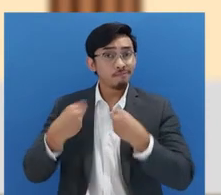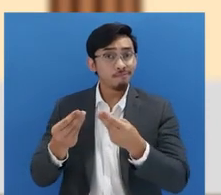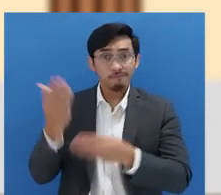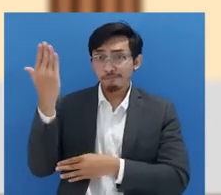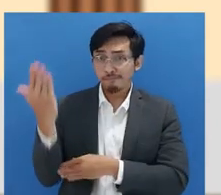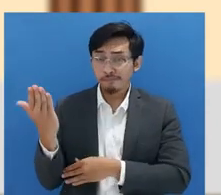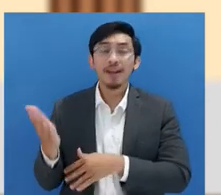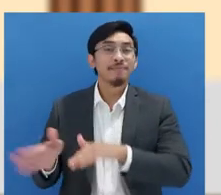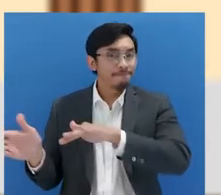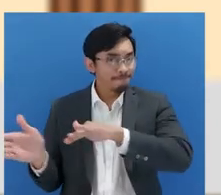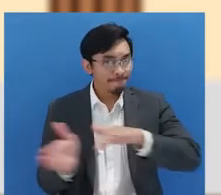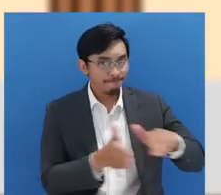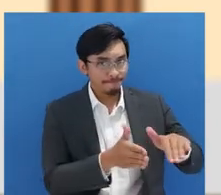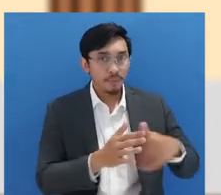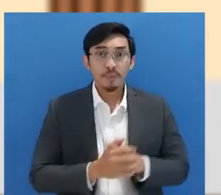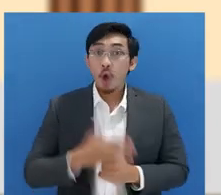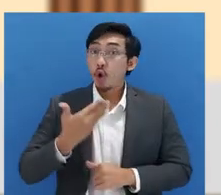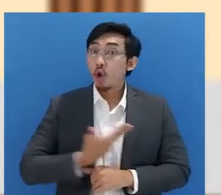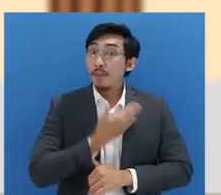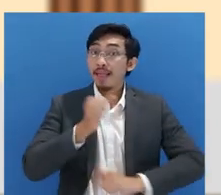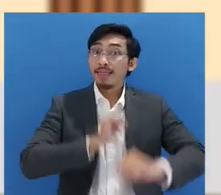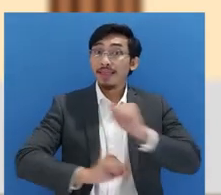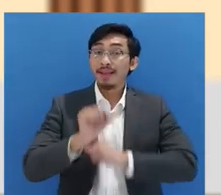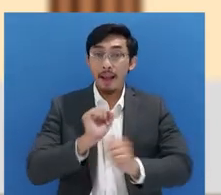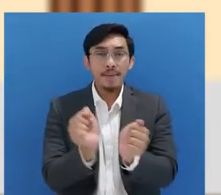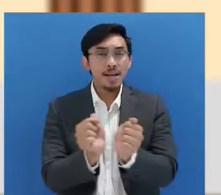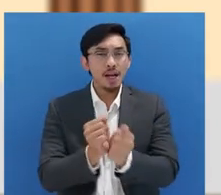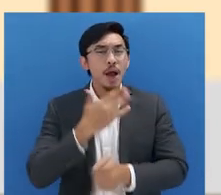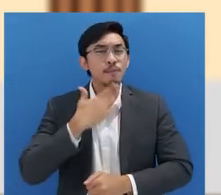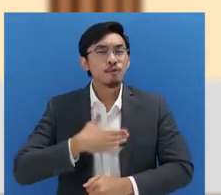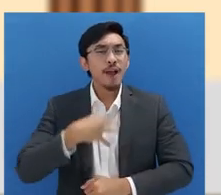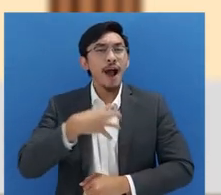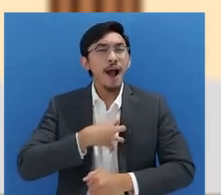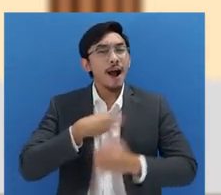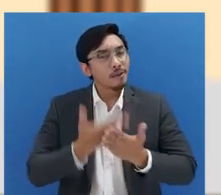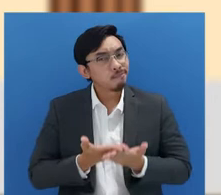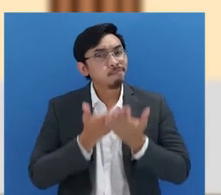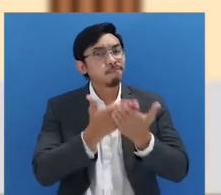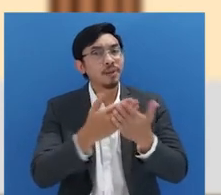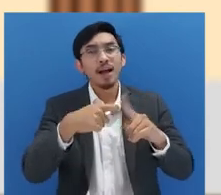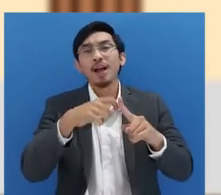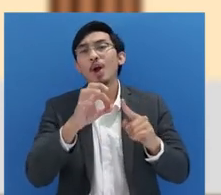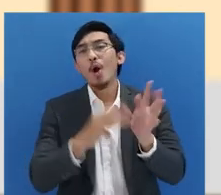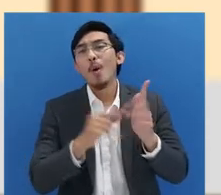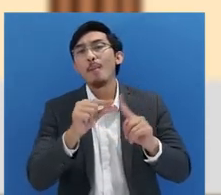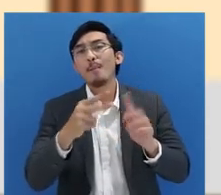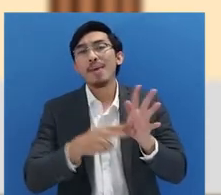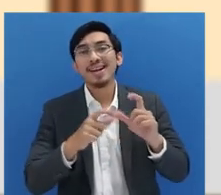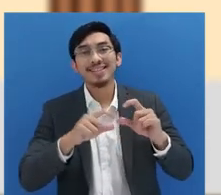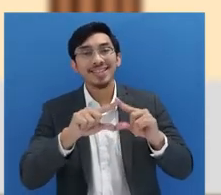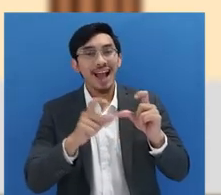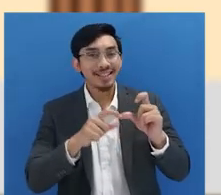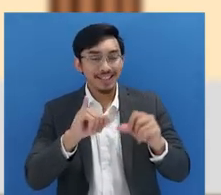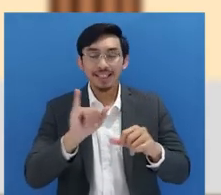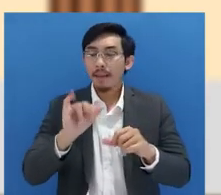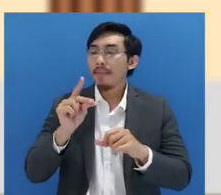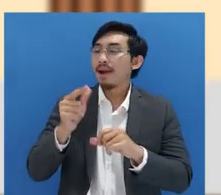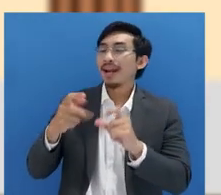Selain pemenuhan hak di atas, korban tindak pidana juga berhak mengajukan permohonan kompensasi dan restitusi. Apa sajakah